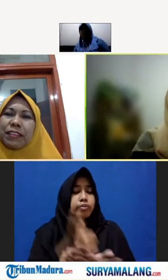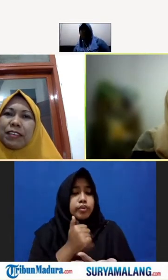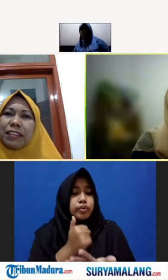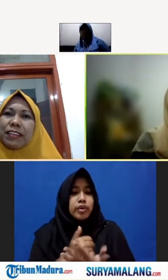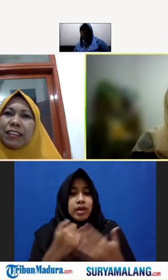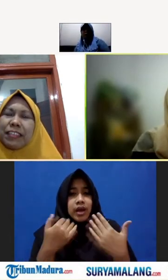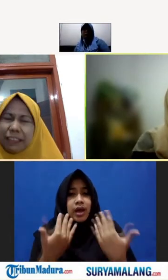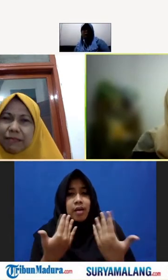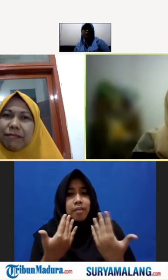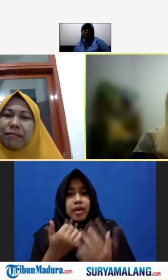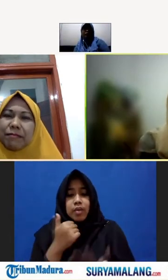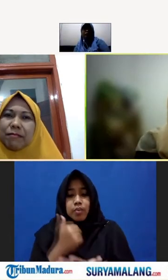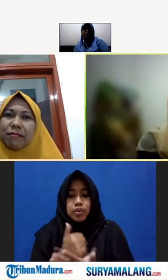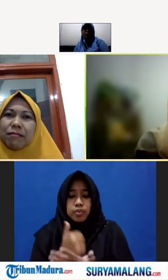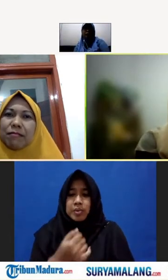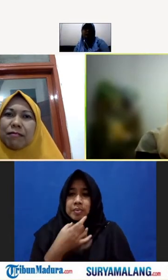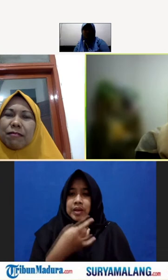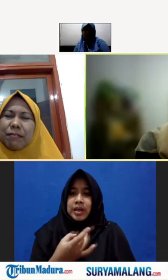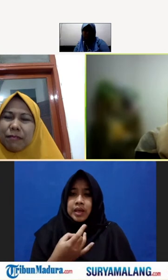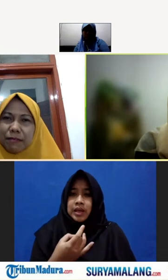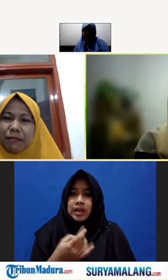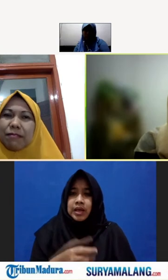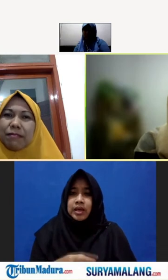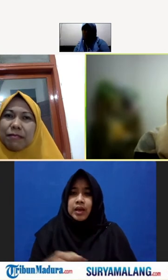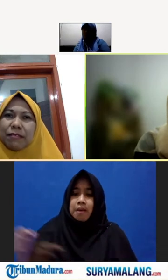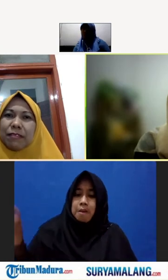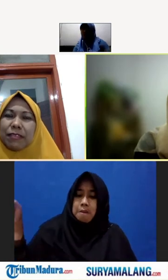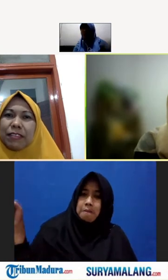begitu menarik dari bantingan pintu itu?